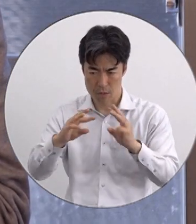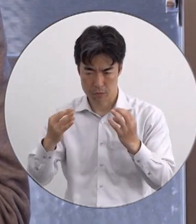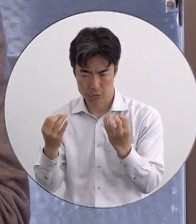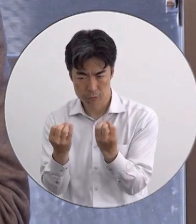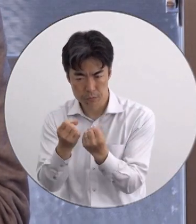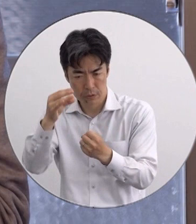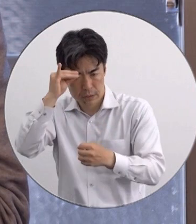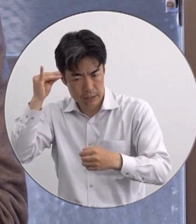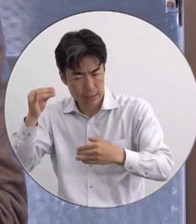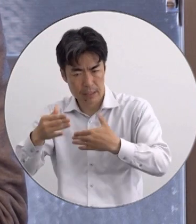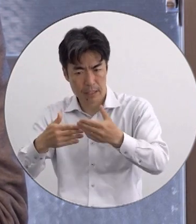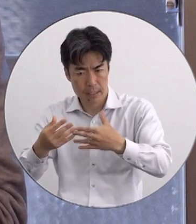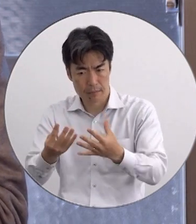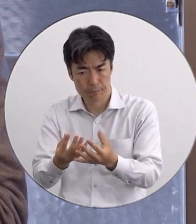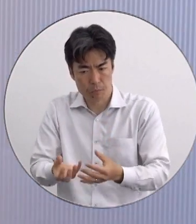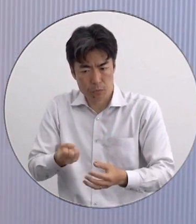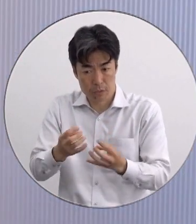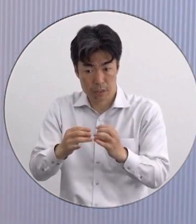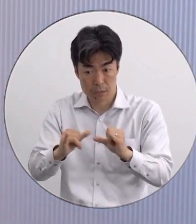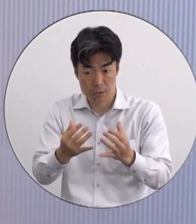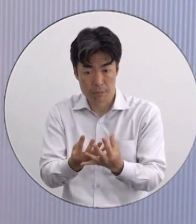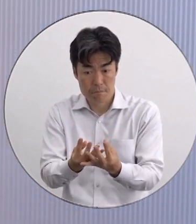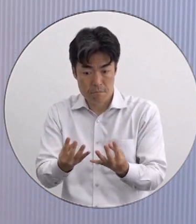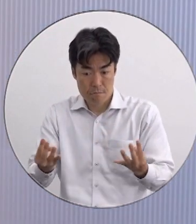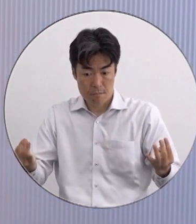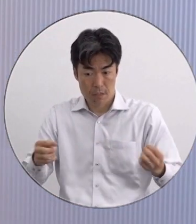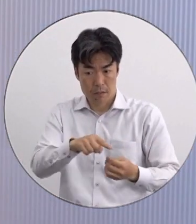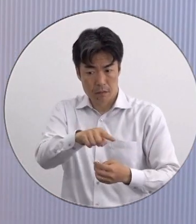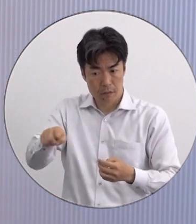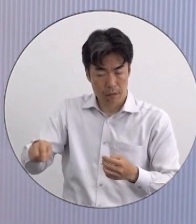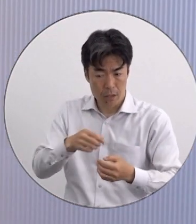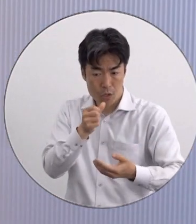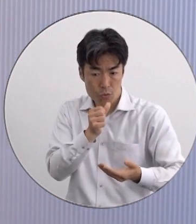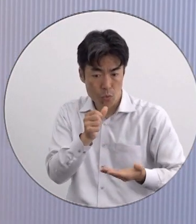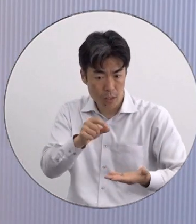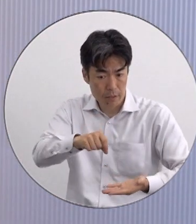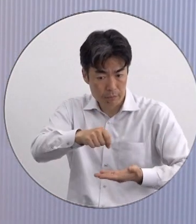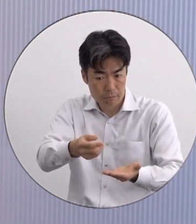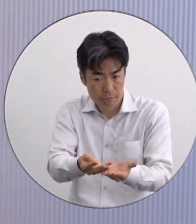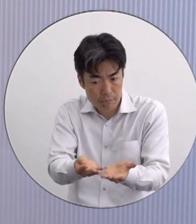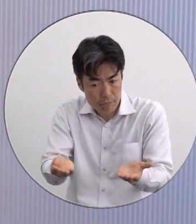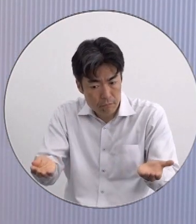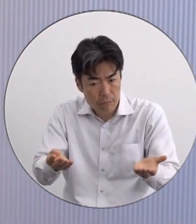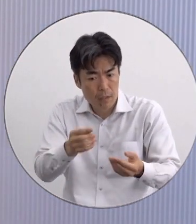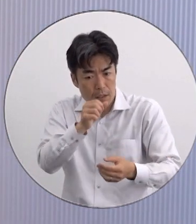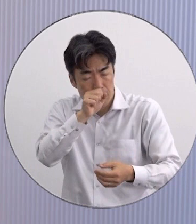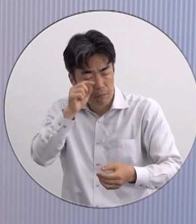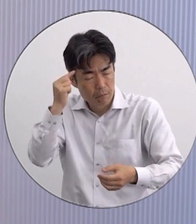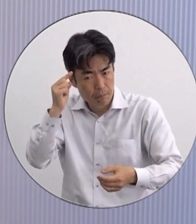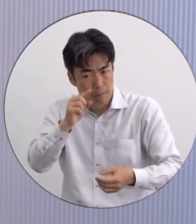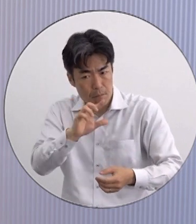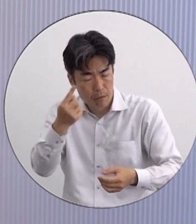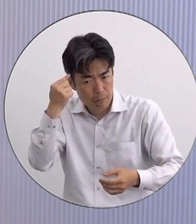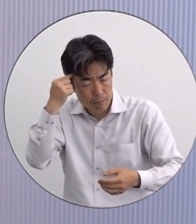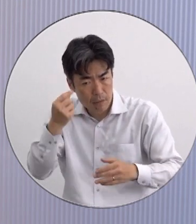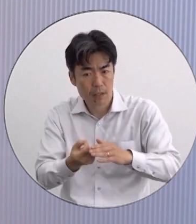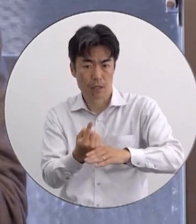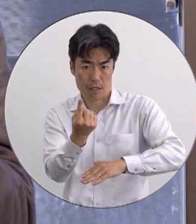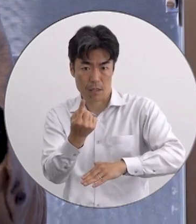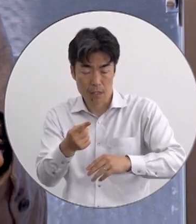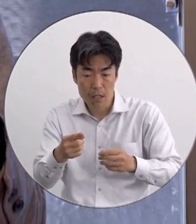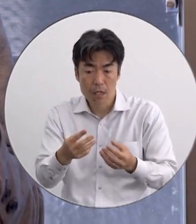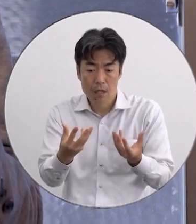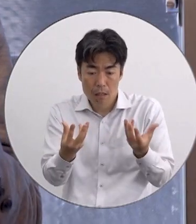ショップをやる方がたくさんいるので、そういった方々 の、 そのお披露目になるようなイベントできないかっていうのがおったん